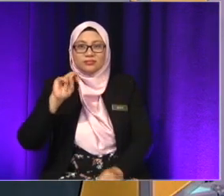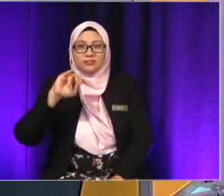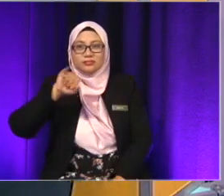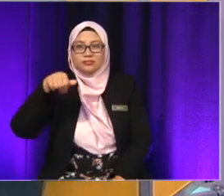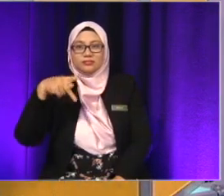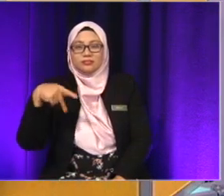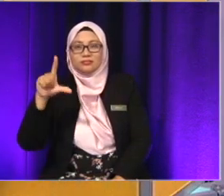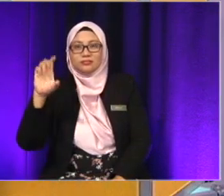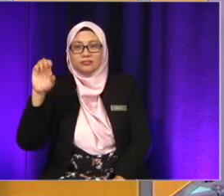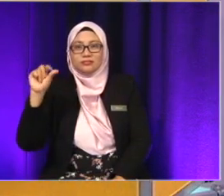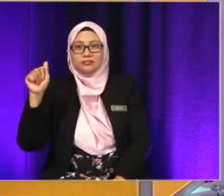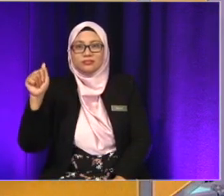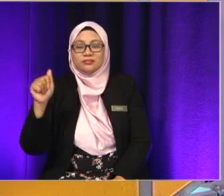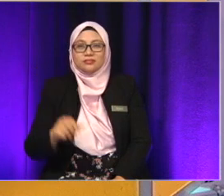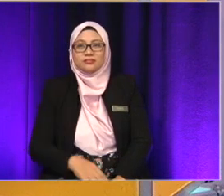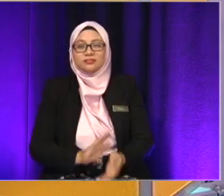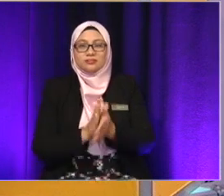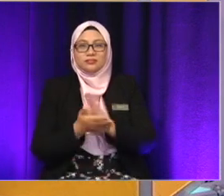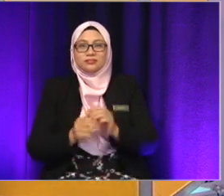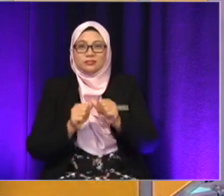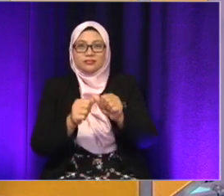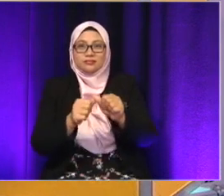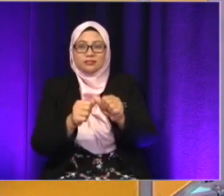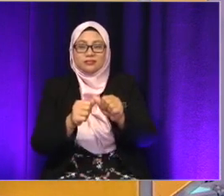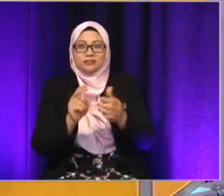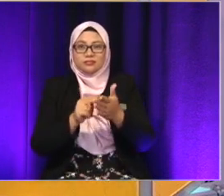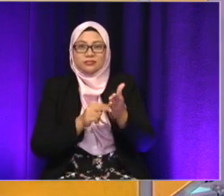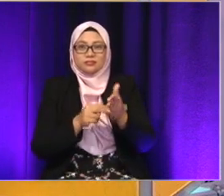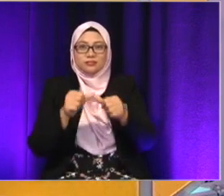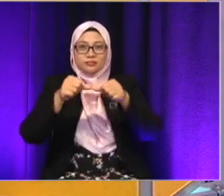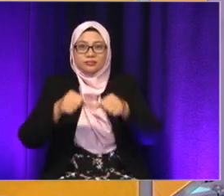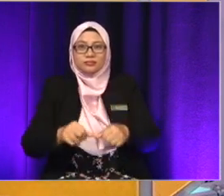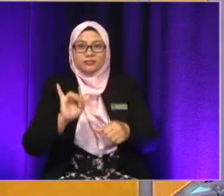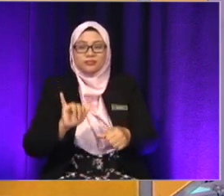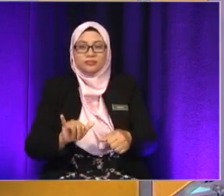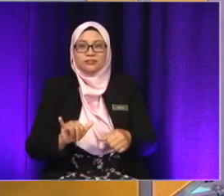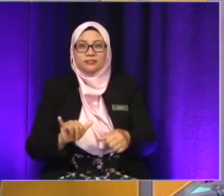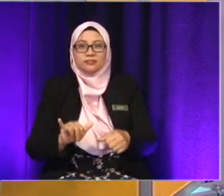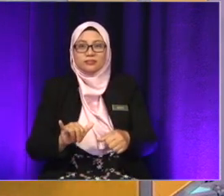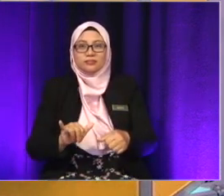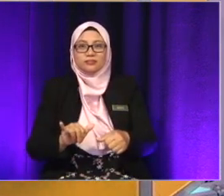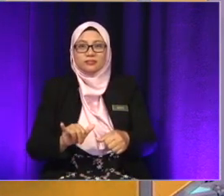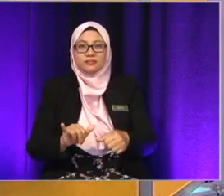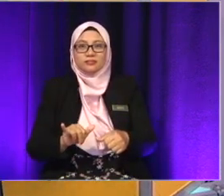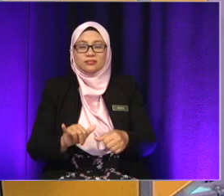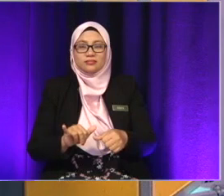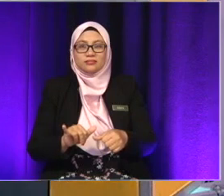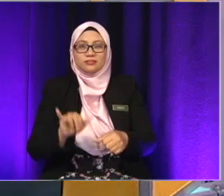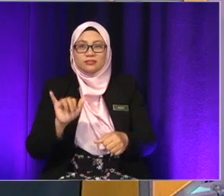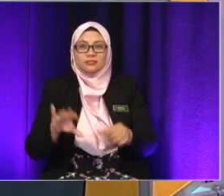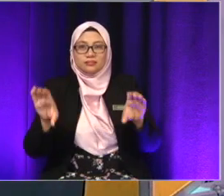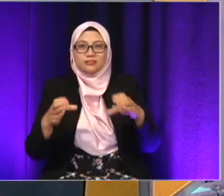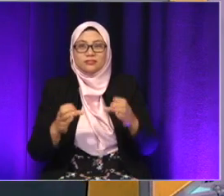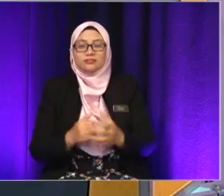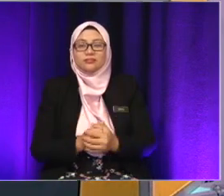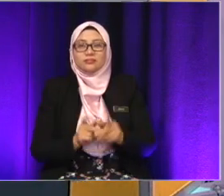insya-Allah. Tapi okey. Jadi dia akan ikut nilai tekanan. Nilai tekanan yang dilaraskan, itu je. Kalau kita laraskan 1